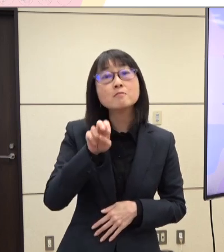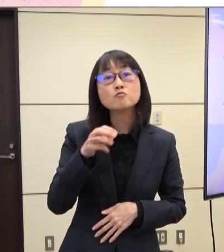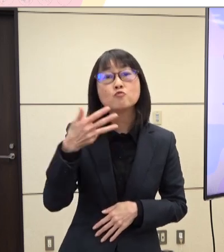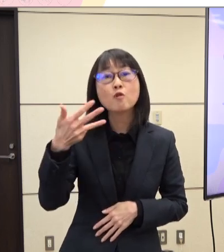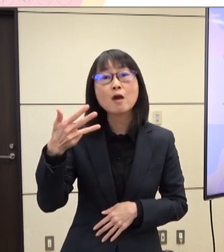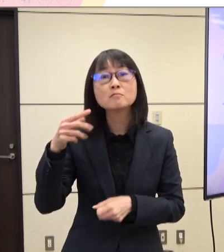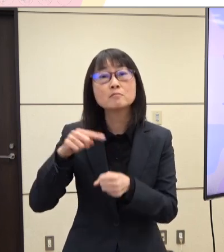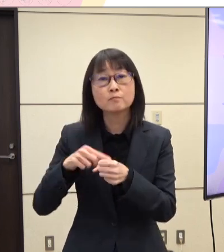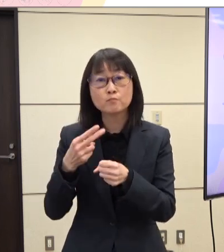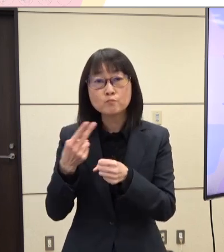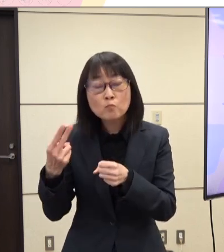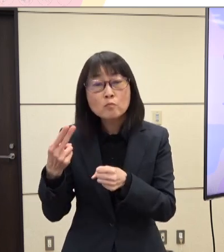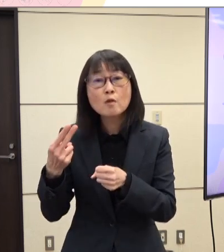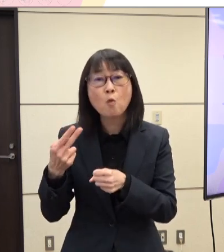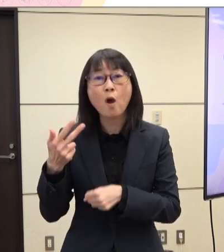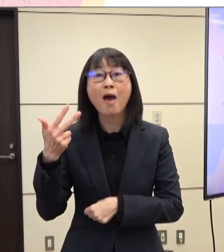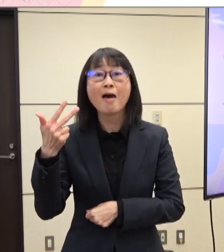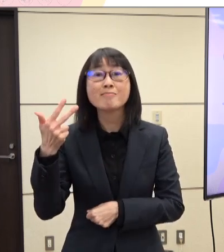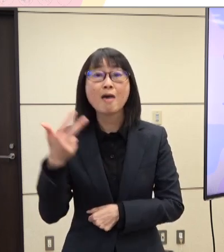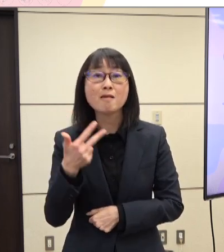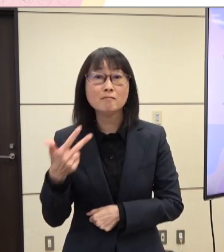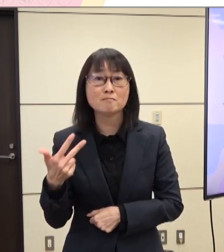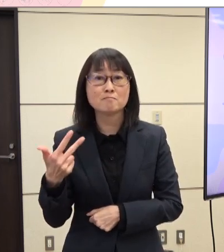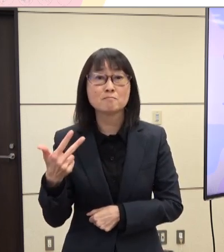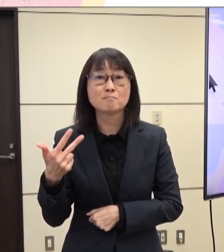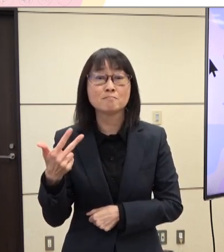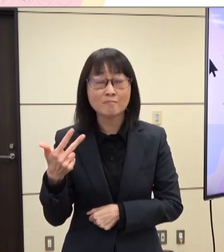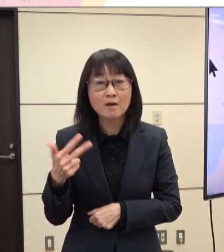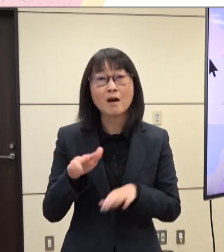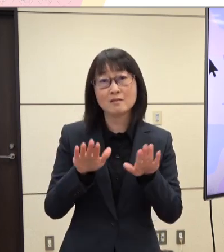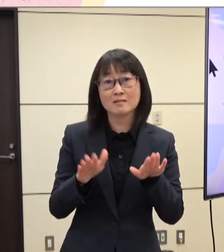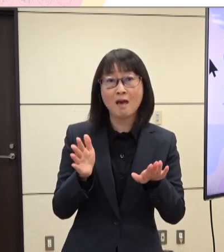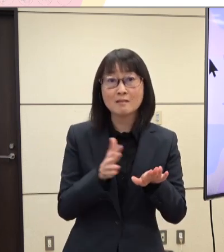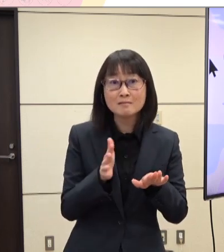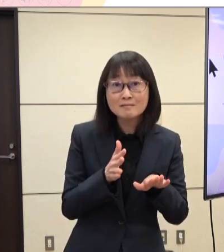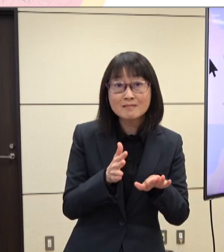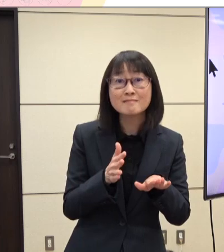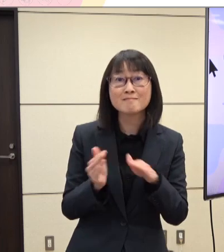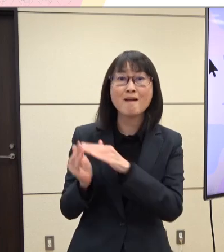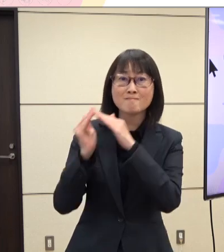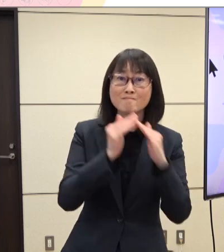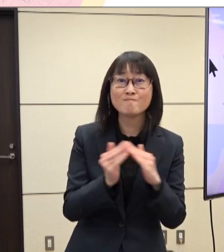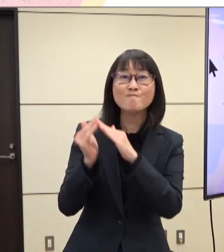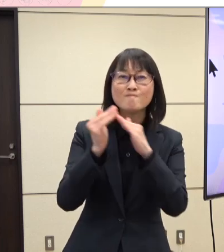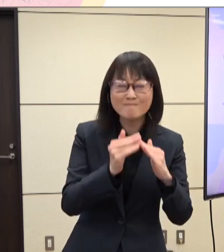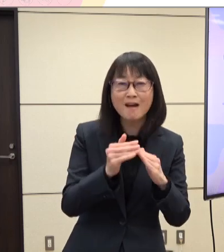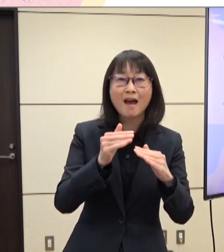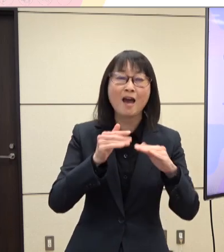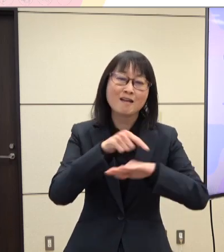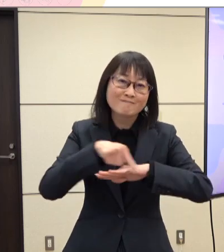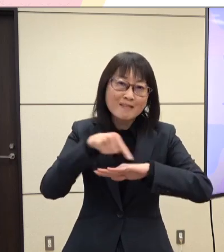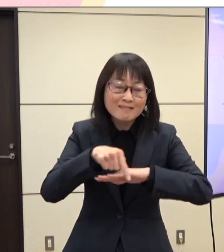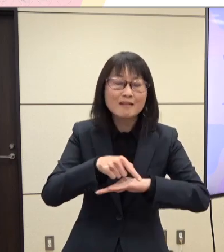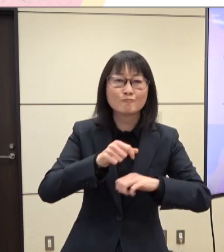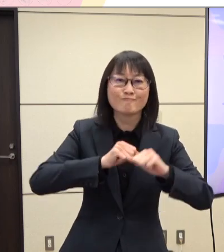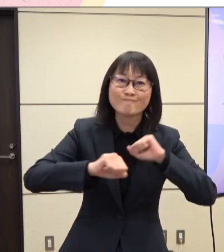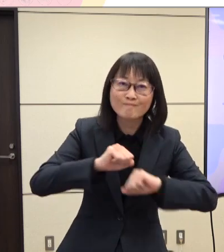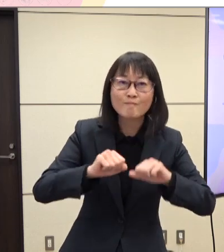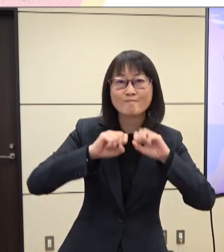7人でありましたけれども、近年、移住施策強化をいたしまして、ご覧の通り